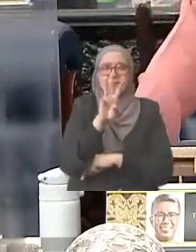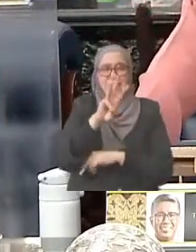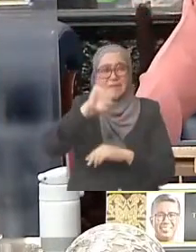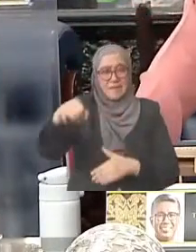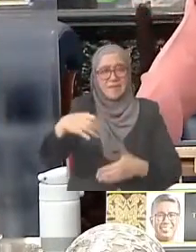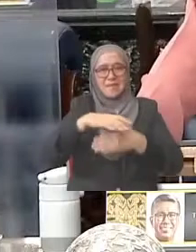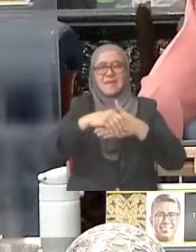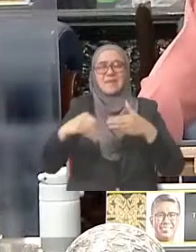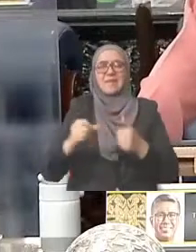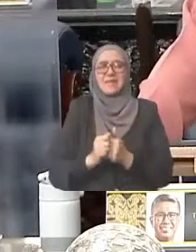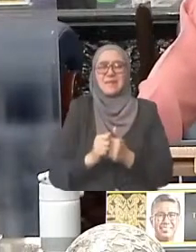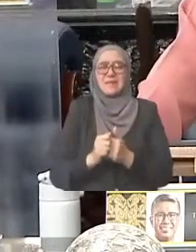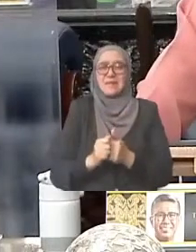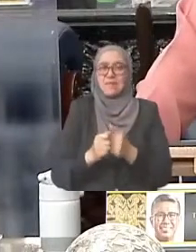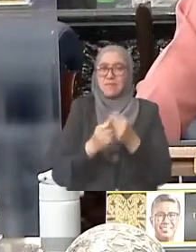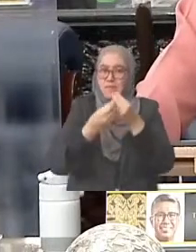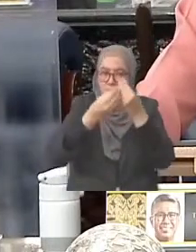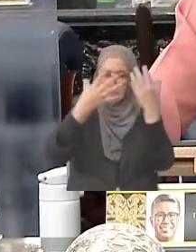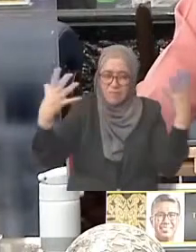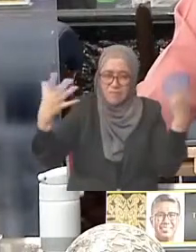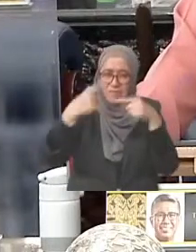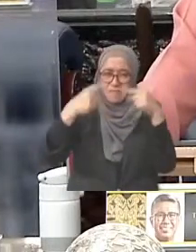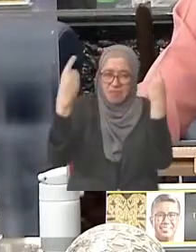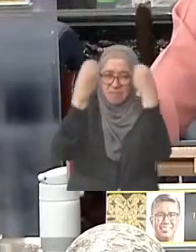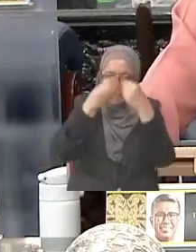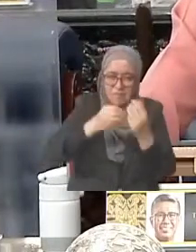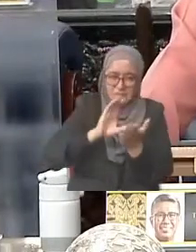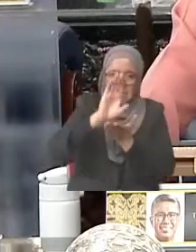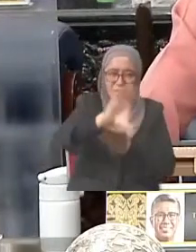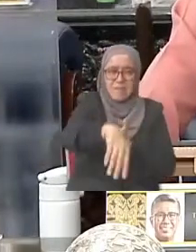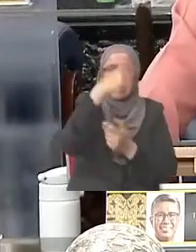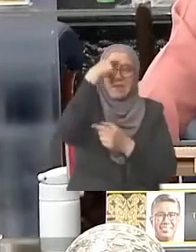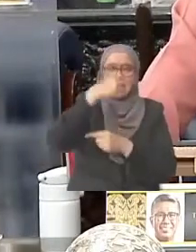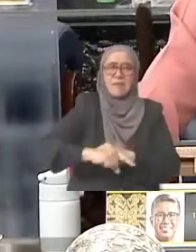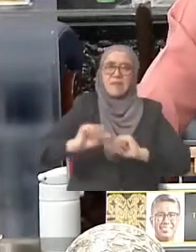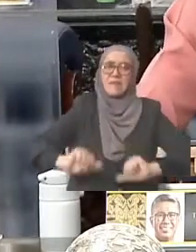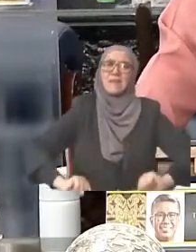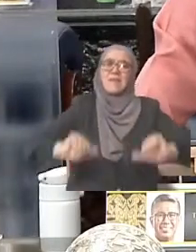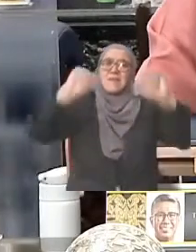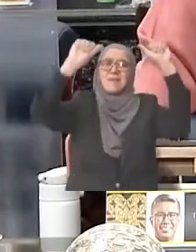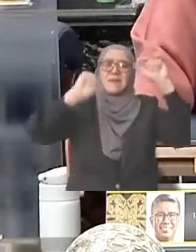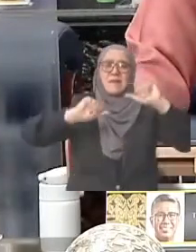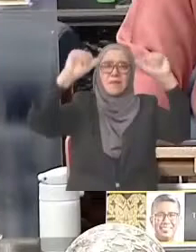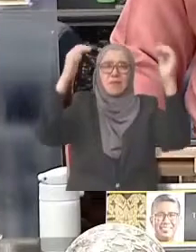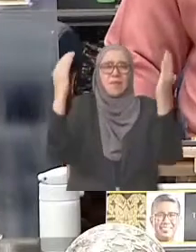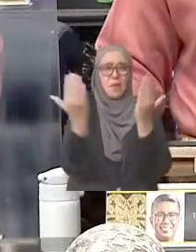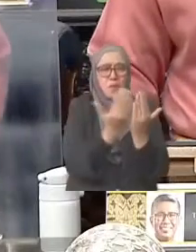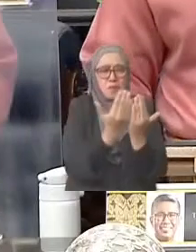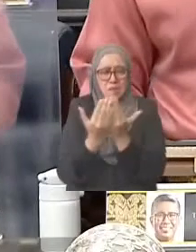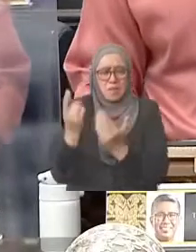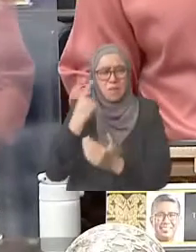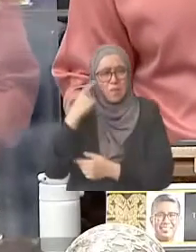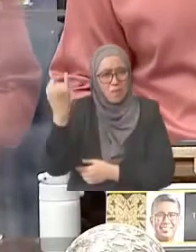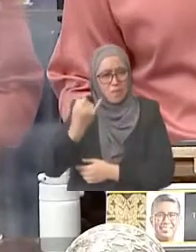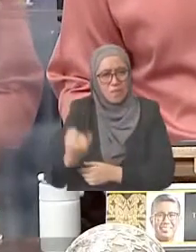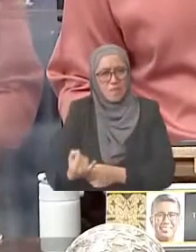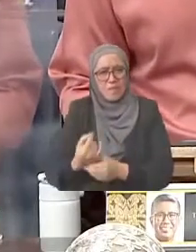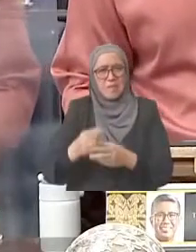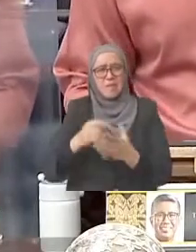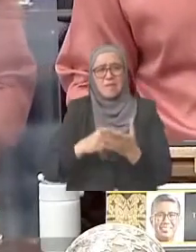besar butuhkan ini adalah untuk menaikkan Rafala gaib dengan 112 Project di Sabah dan